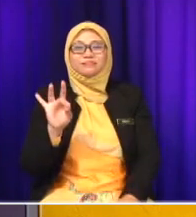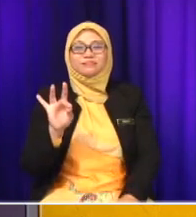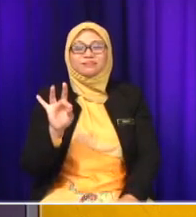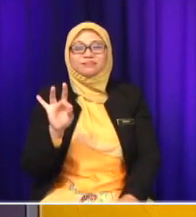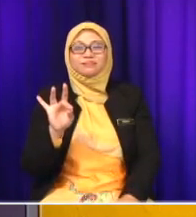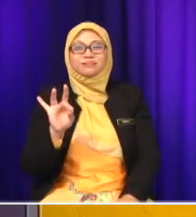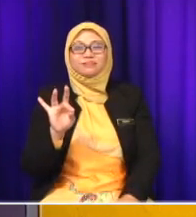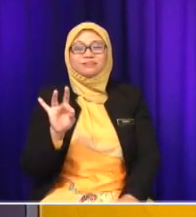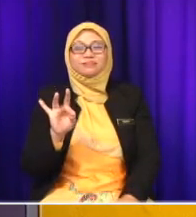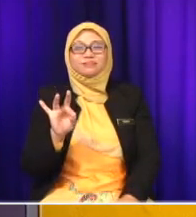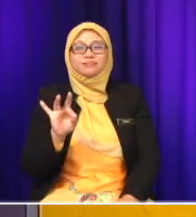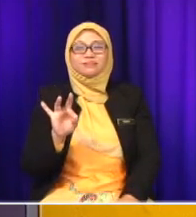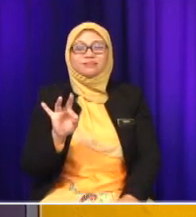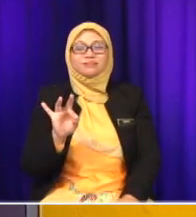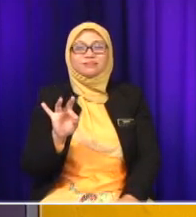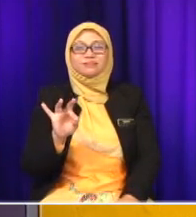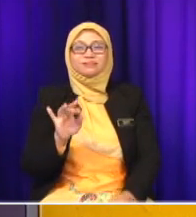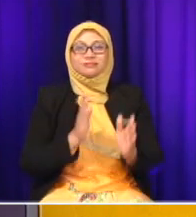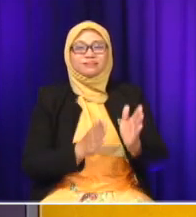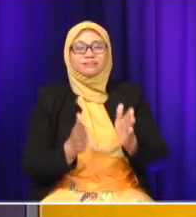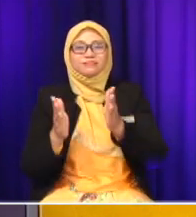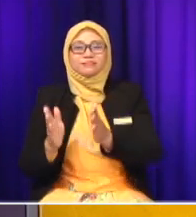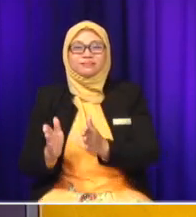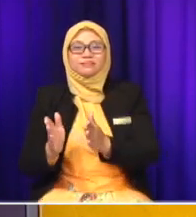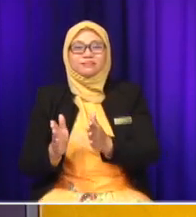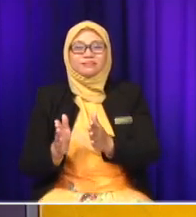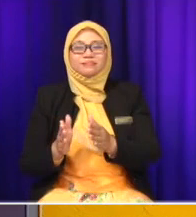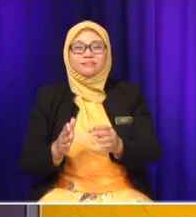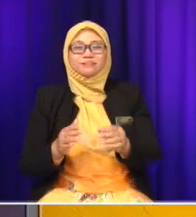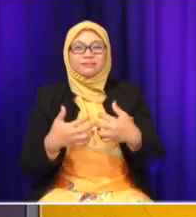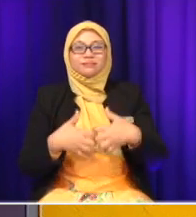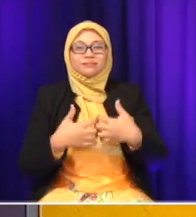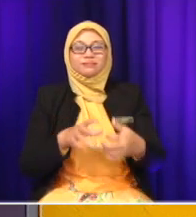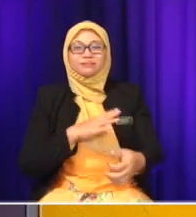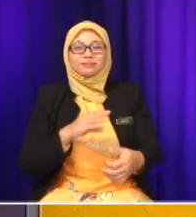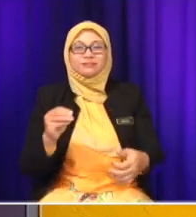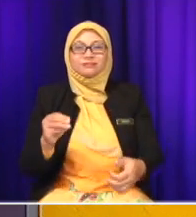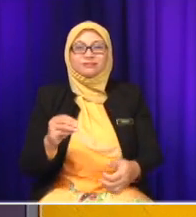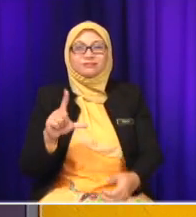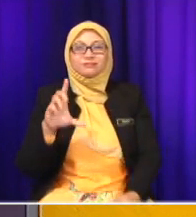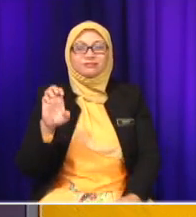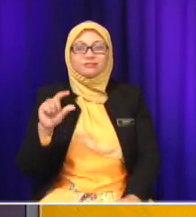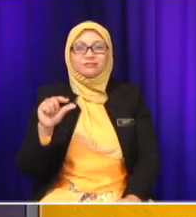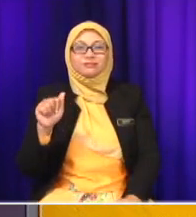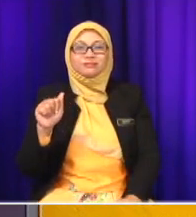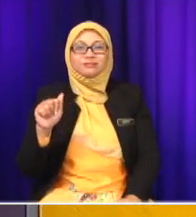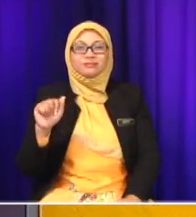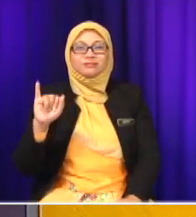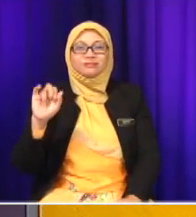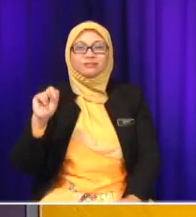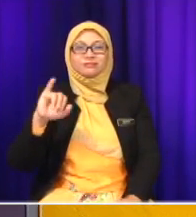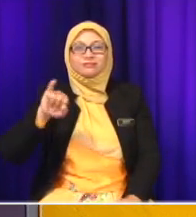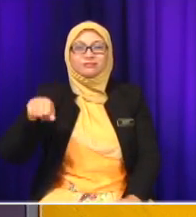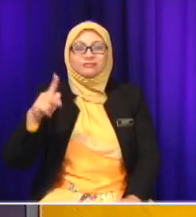melaras pemasaan Enjin dan juga kelegaan injap baik bila kita nak memastikan pemasaan tu betul